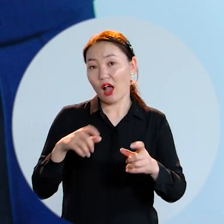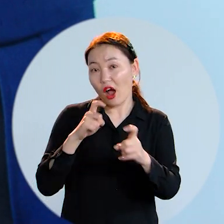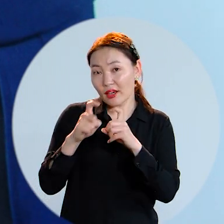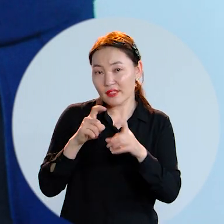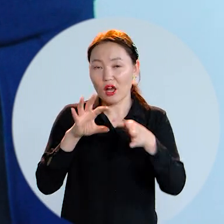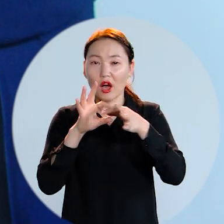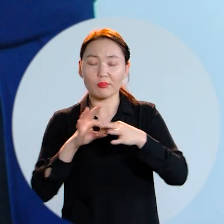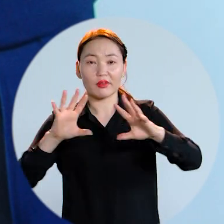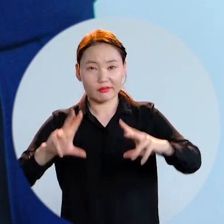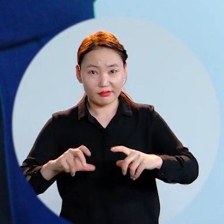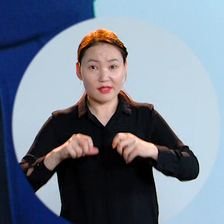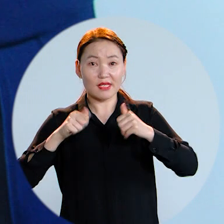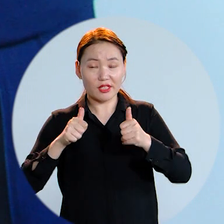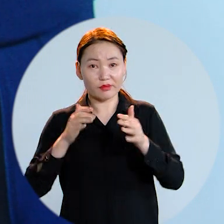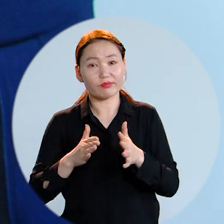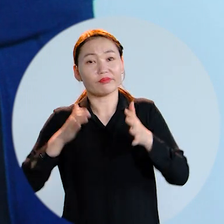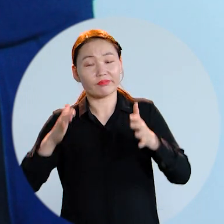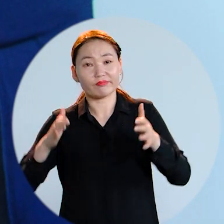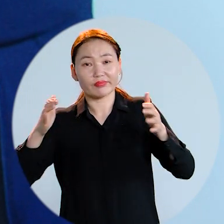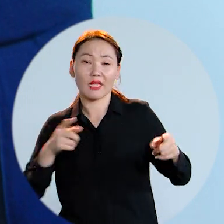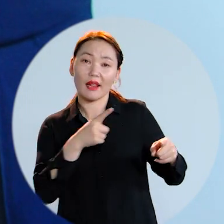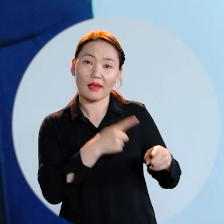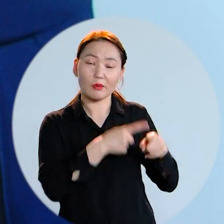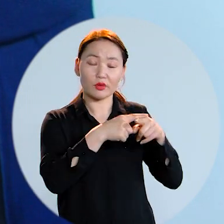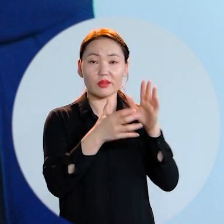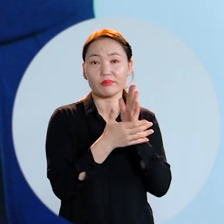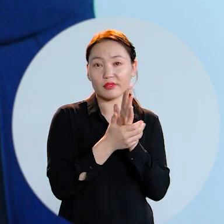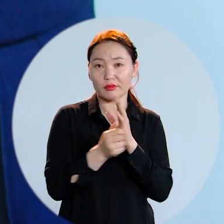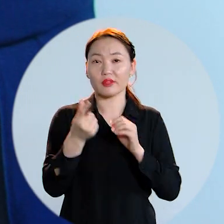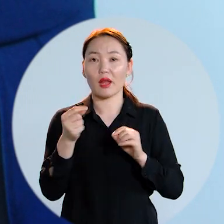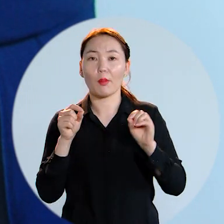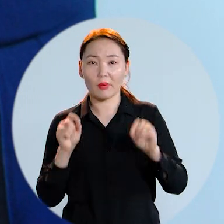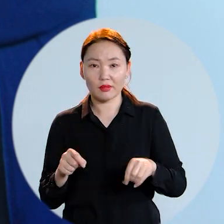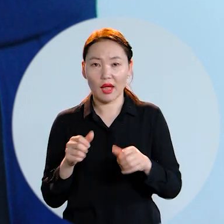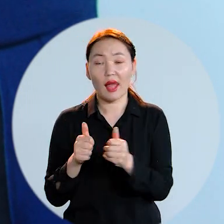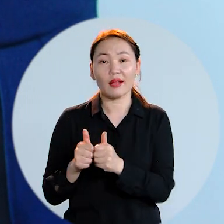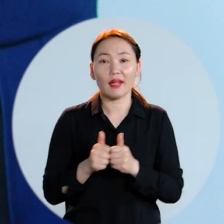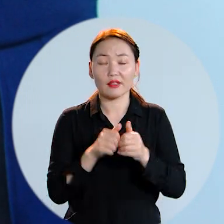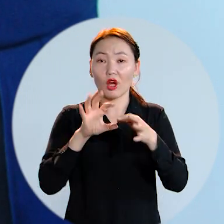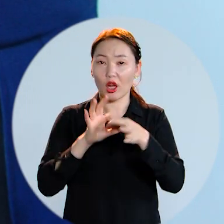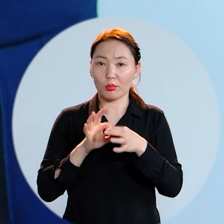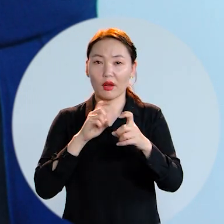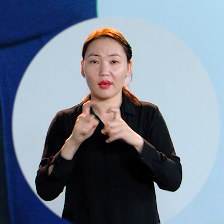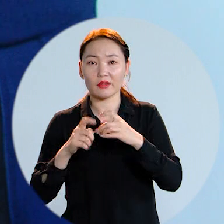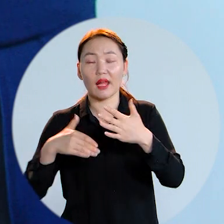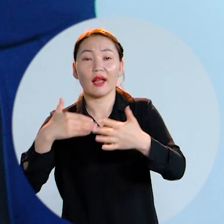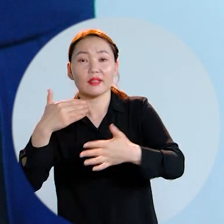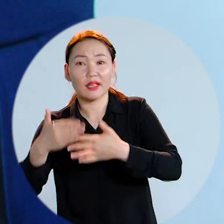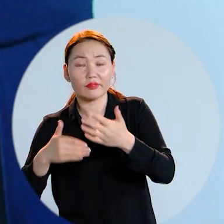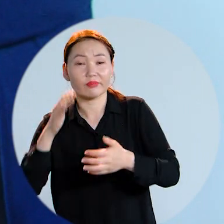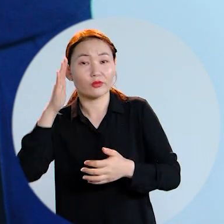танилцсан холбоо харилцаагаа өргөжүүлэх чадвартай боллоо. Найзын холбоо харилцаагаа цаашид авч